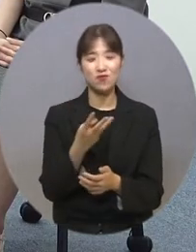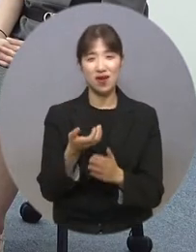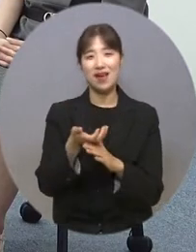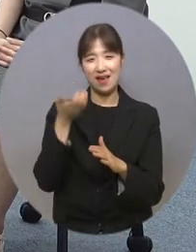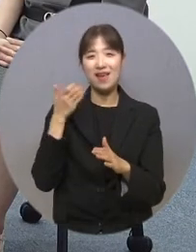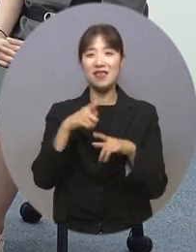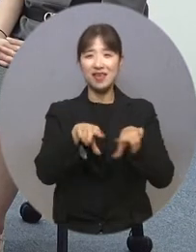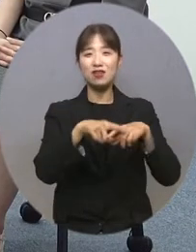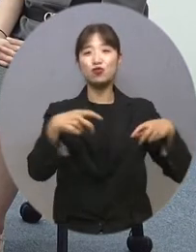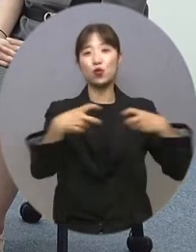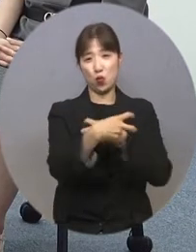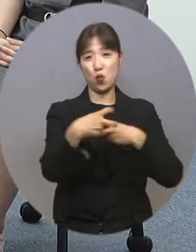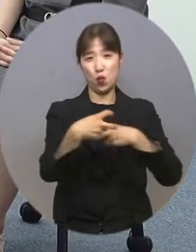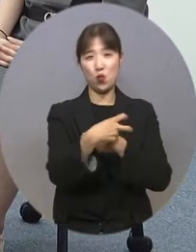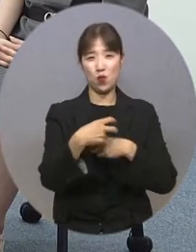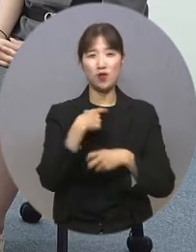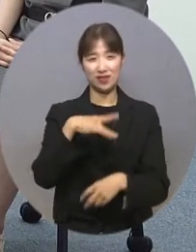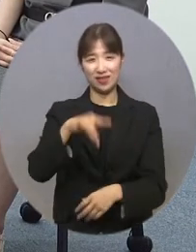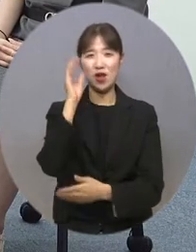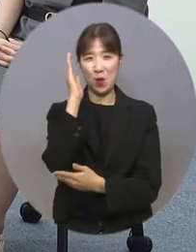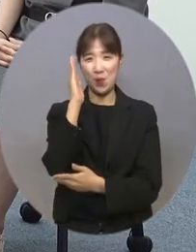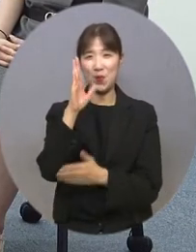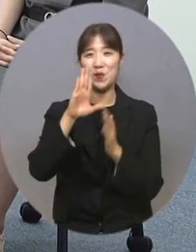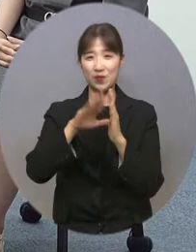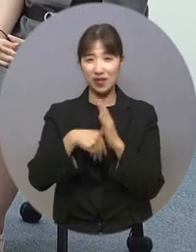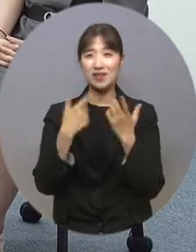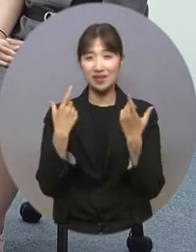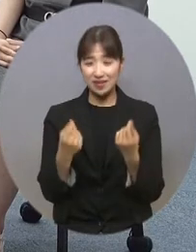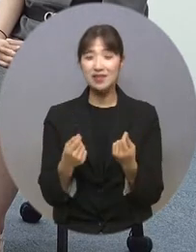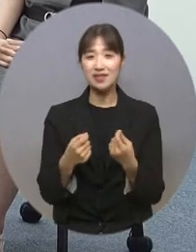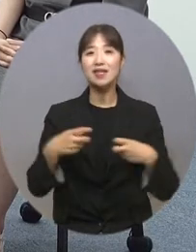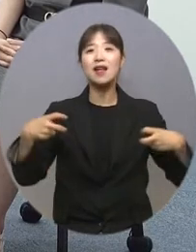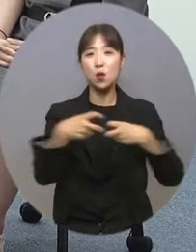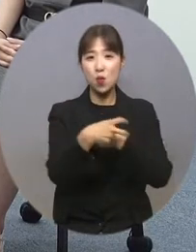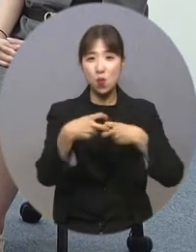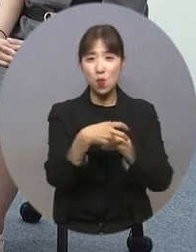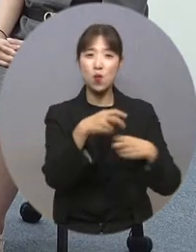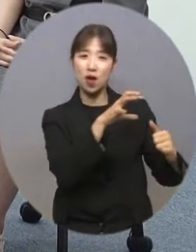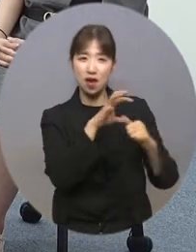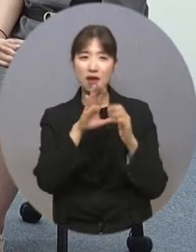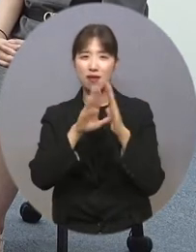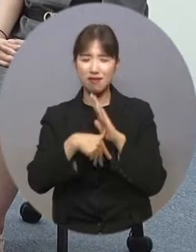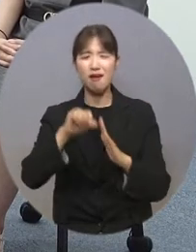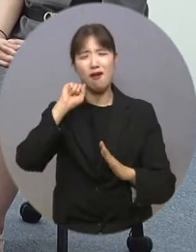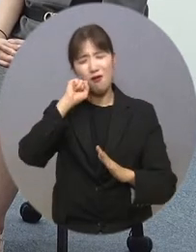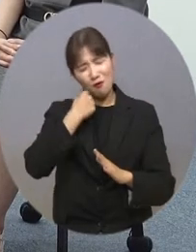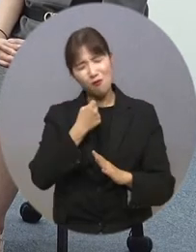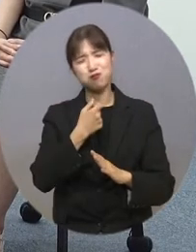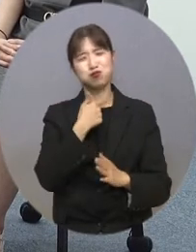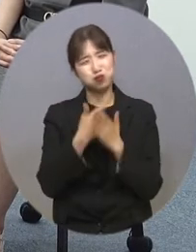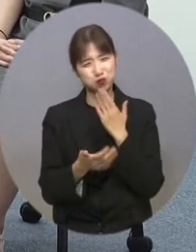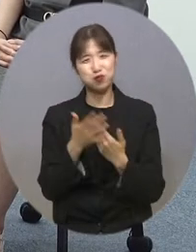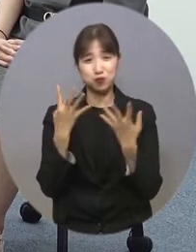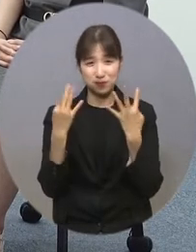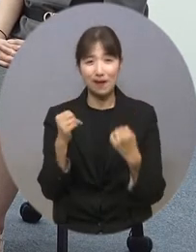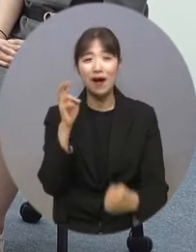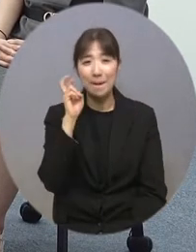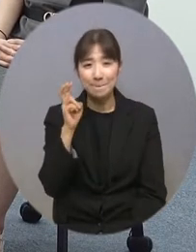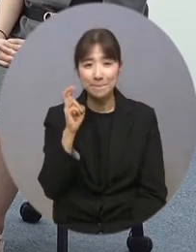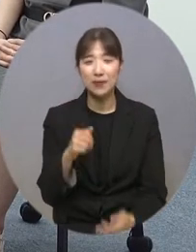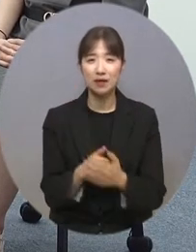대중교통 아까 제가 서두에 말씀드렸지만 대중교통을 이용하실 때 여러 어려움 또 경험이 있으실 것